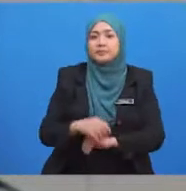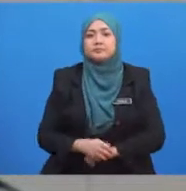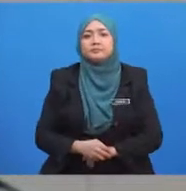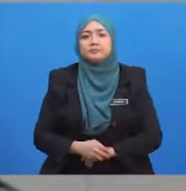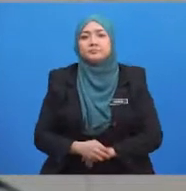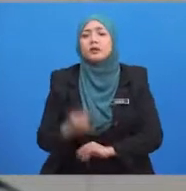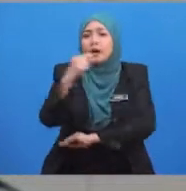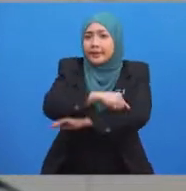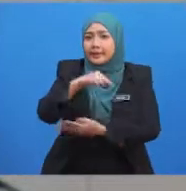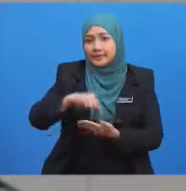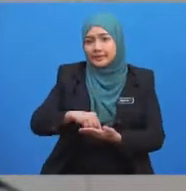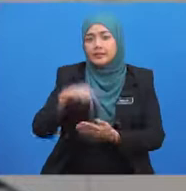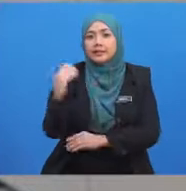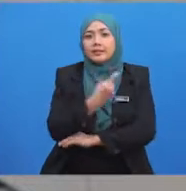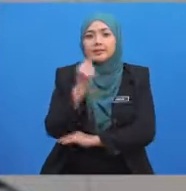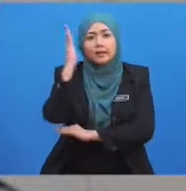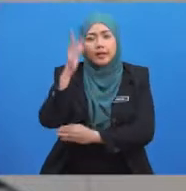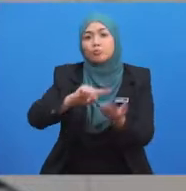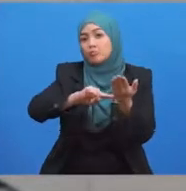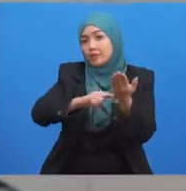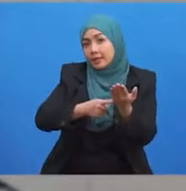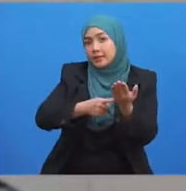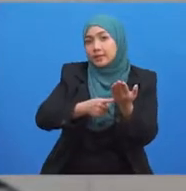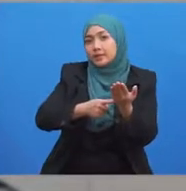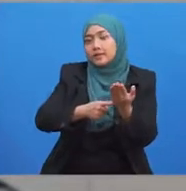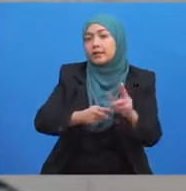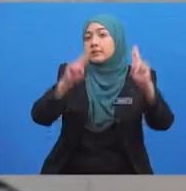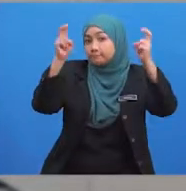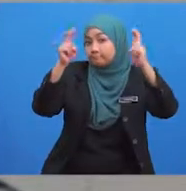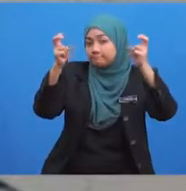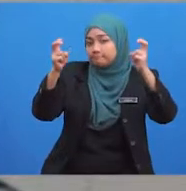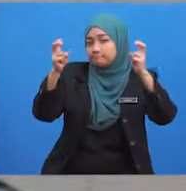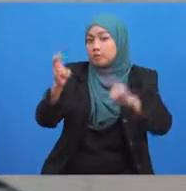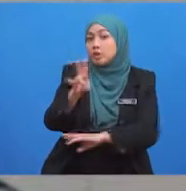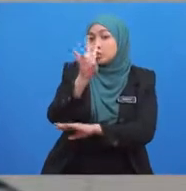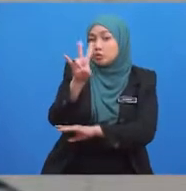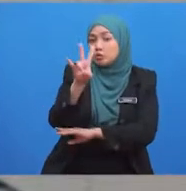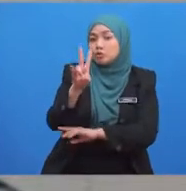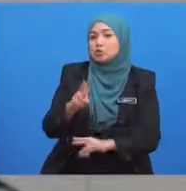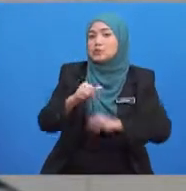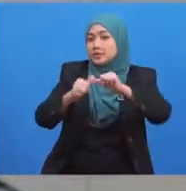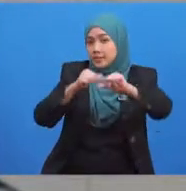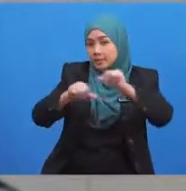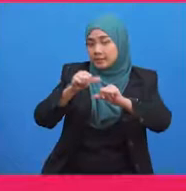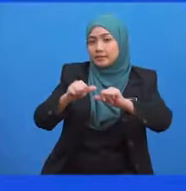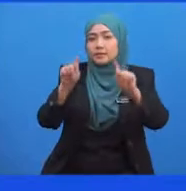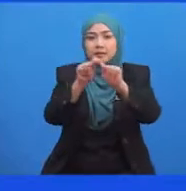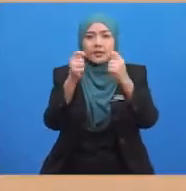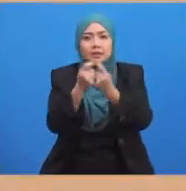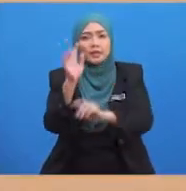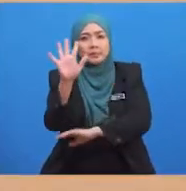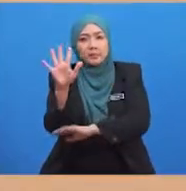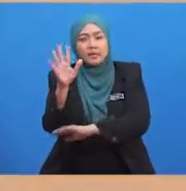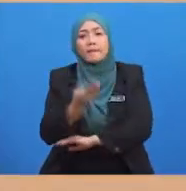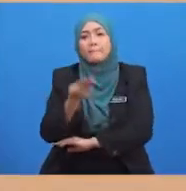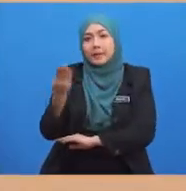Baiklah, hari ini kita akan mulakan dengan bab 7 Sains Tingkatan 5 iaitu